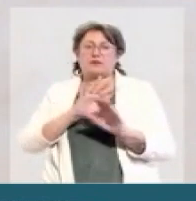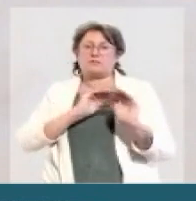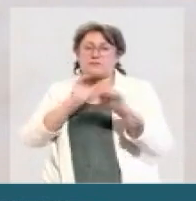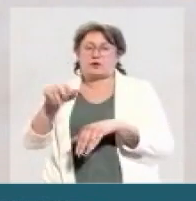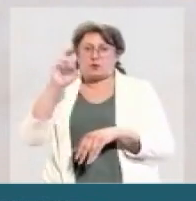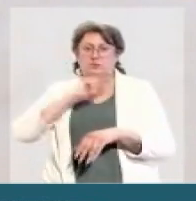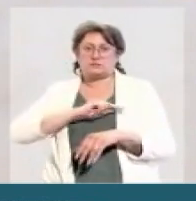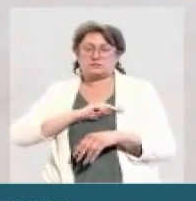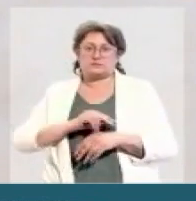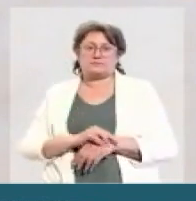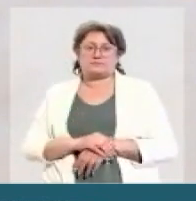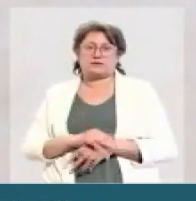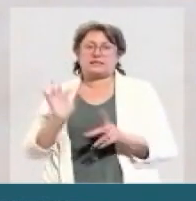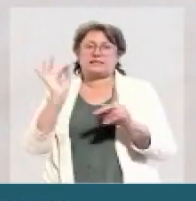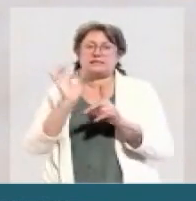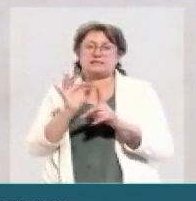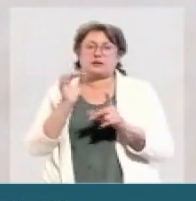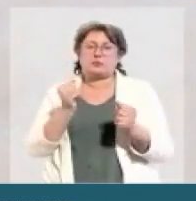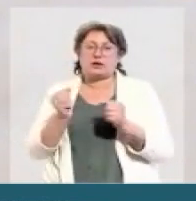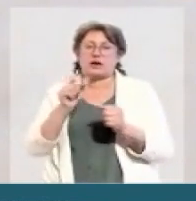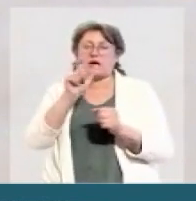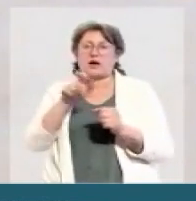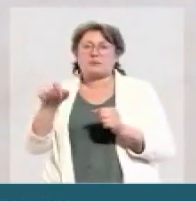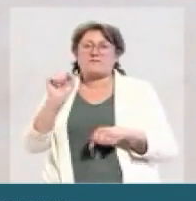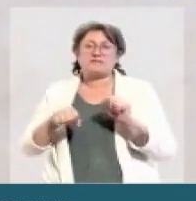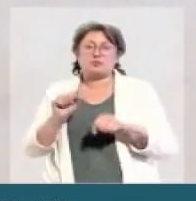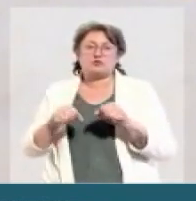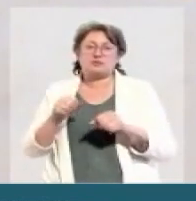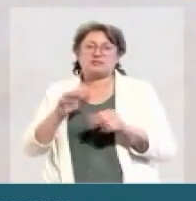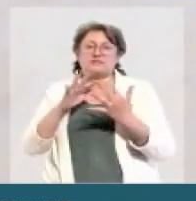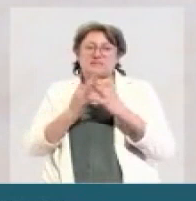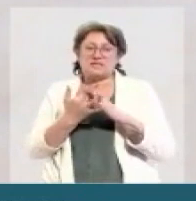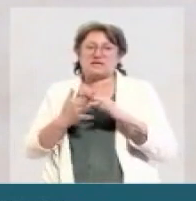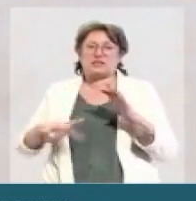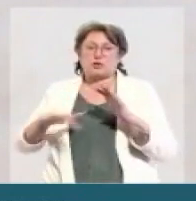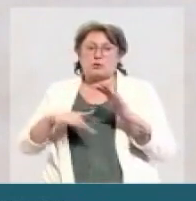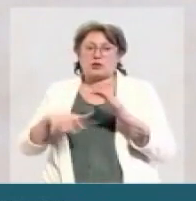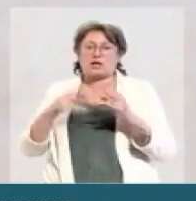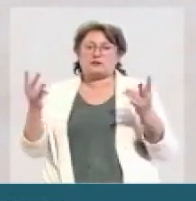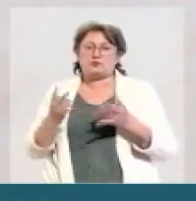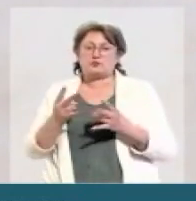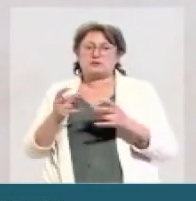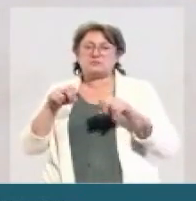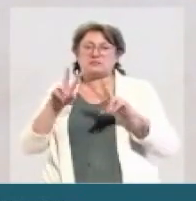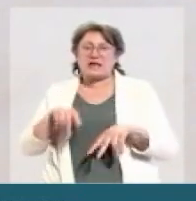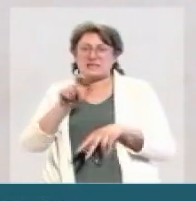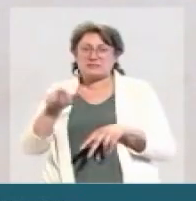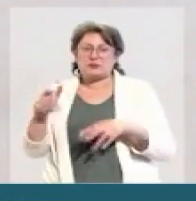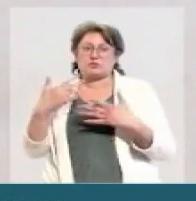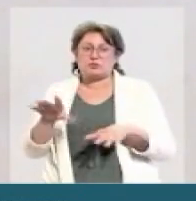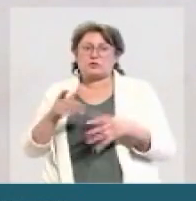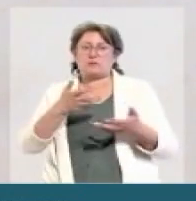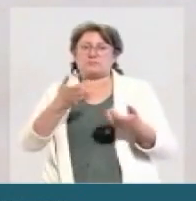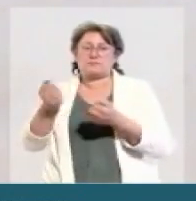государственные должности. В целях укрепления кадрового потенциала сельских территорий необходимыми специалистами сегодня